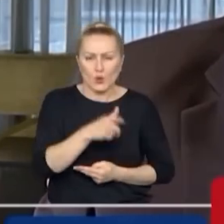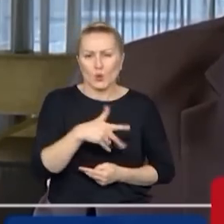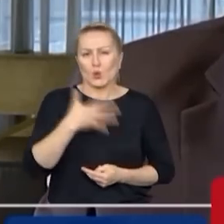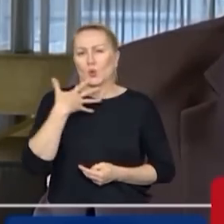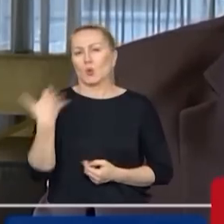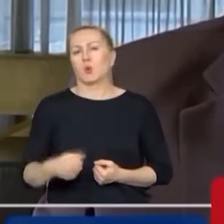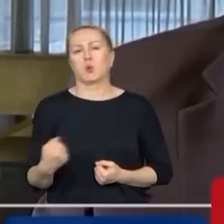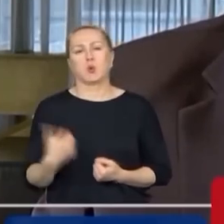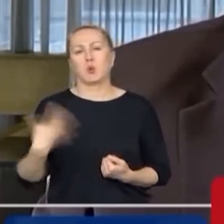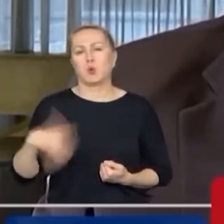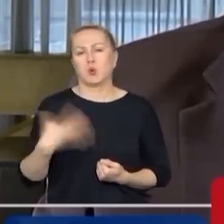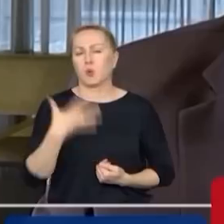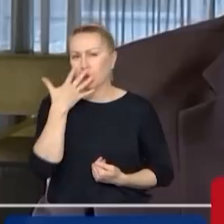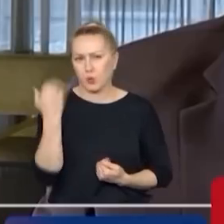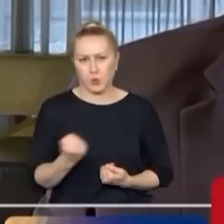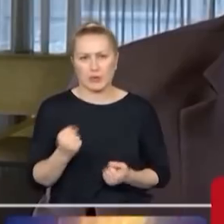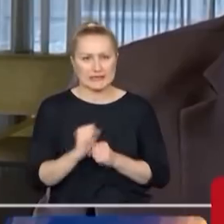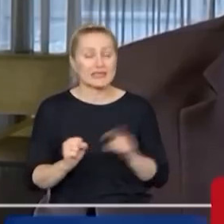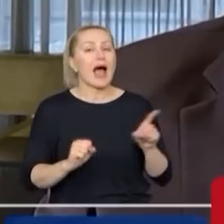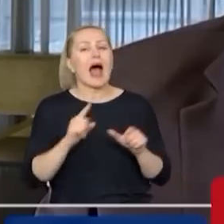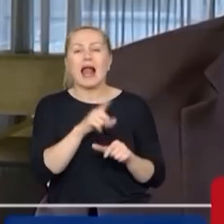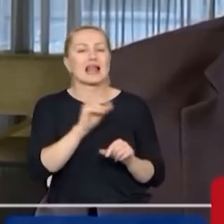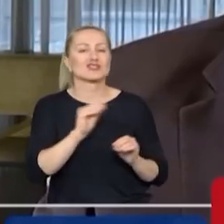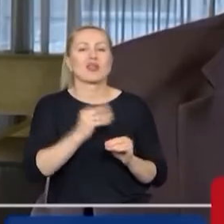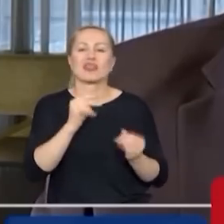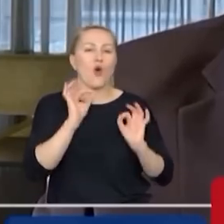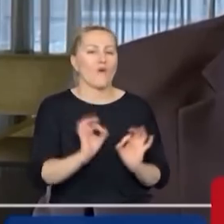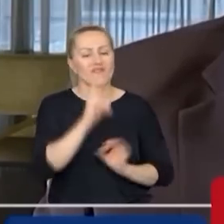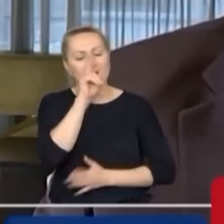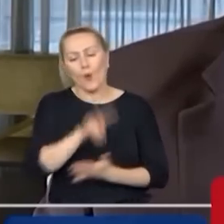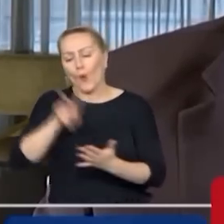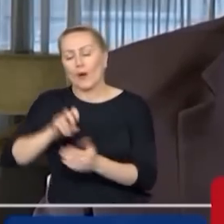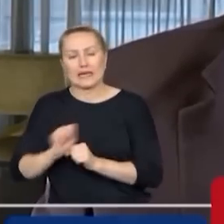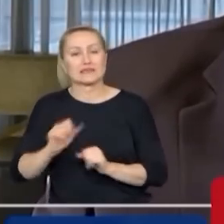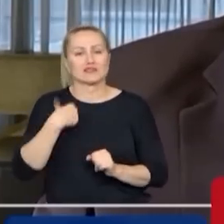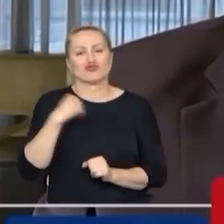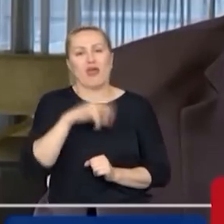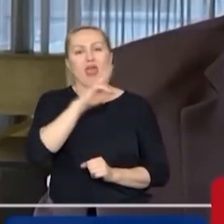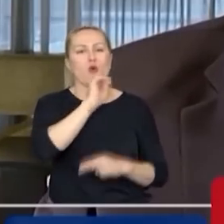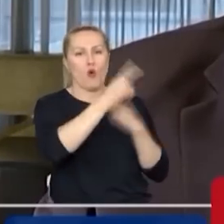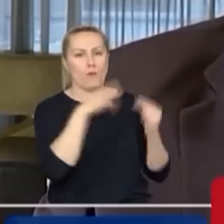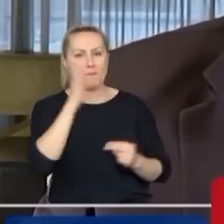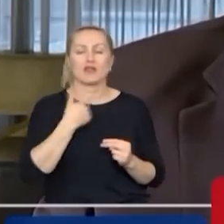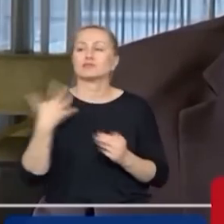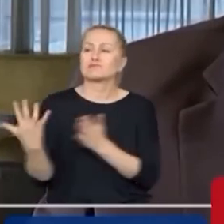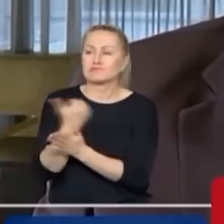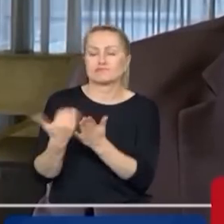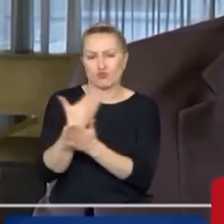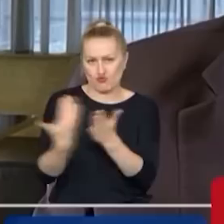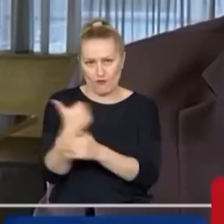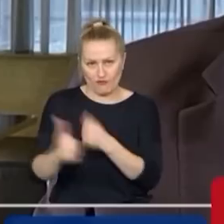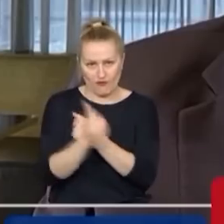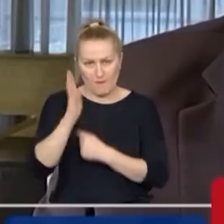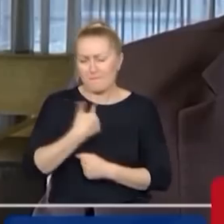Ale oczywiście to jest raczej takie nieoficjalne spojrzenie na te materiały. Będziemy czekali i będziemy zbierali kolejne dowody, bo mamy